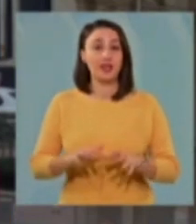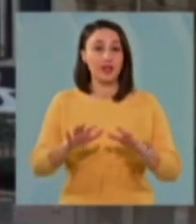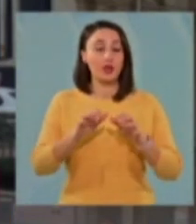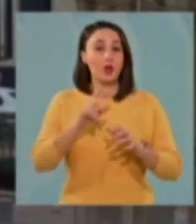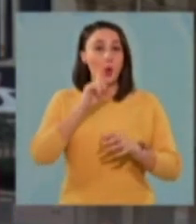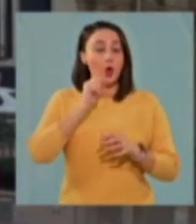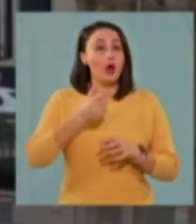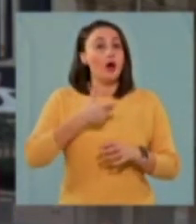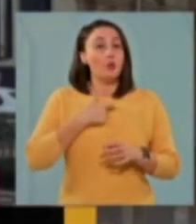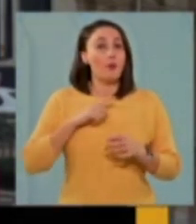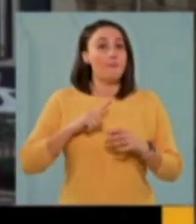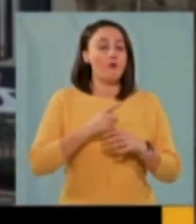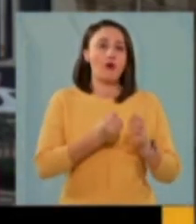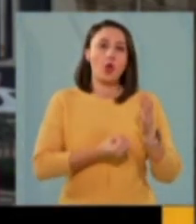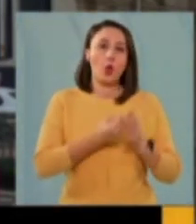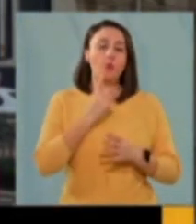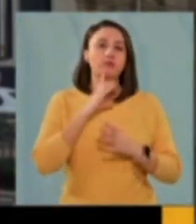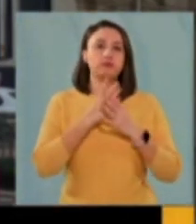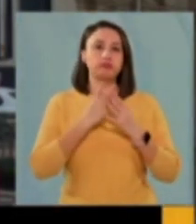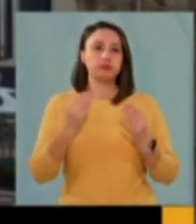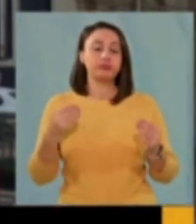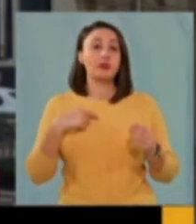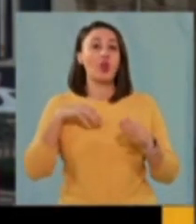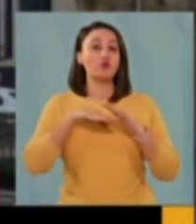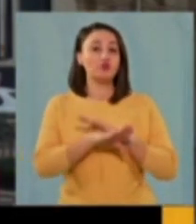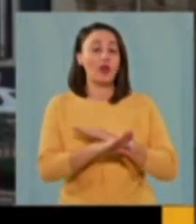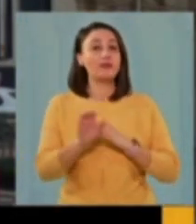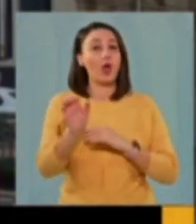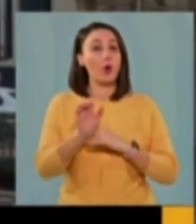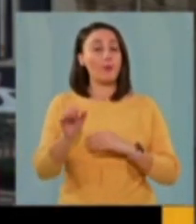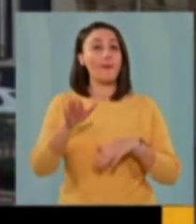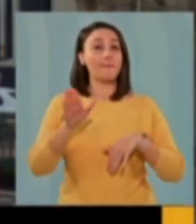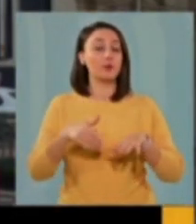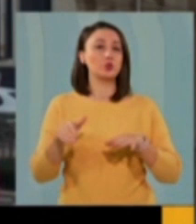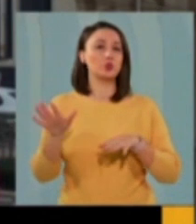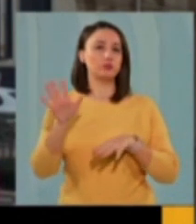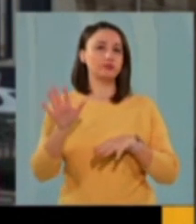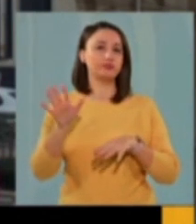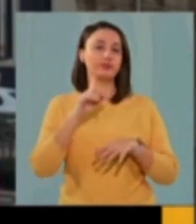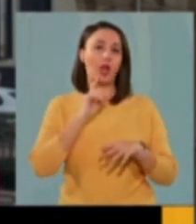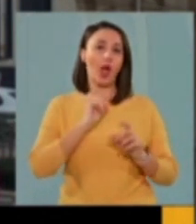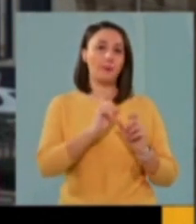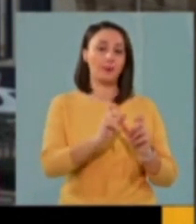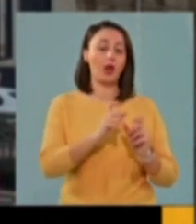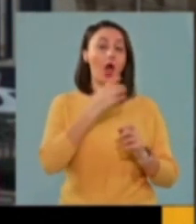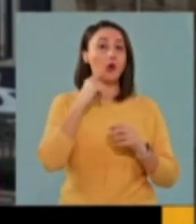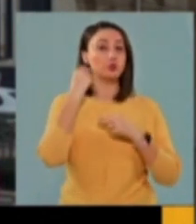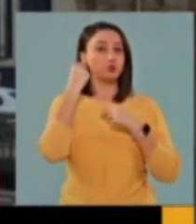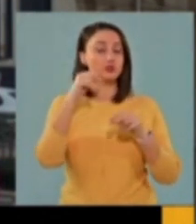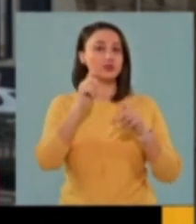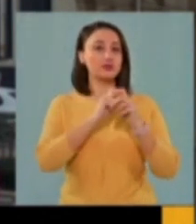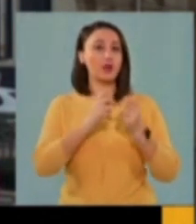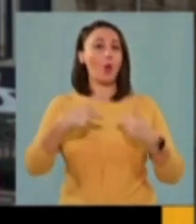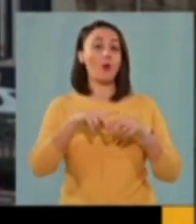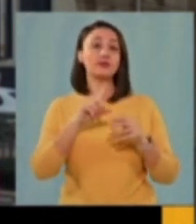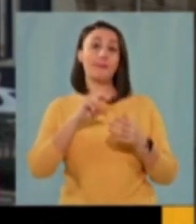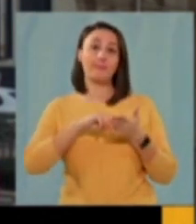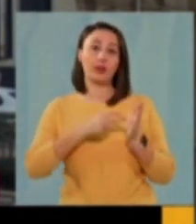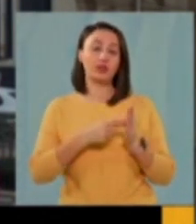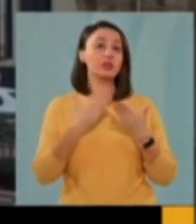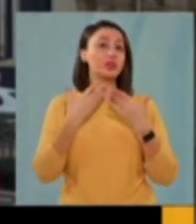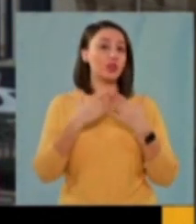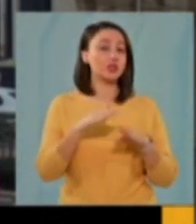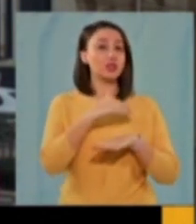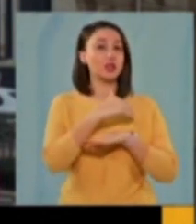Criza din Ucraina ar putea provoca un nou val de refugiați în Europa. Ministrul român al apărării Vasile Dâncu anunță că țara noastră este pregătită să-și deschidă